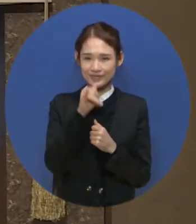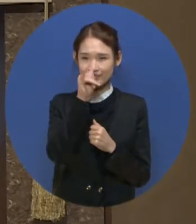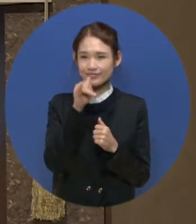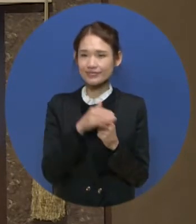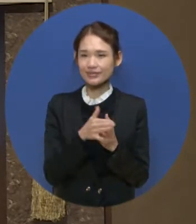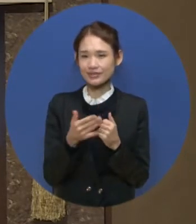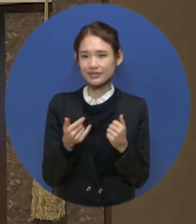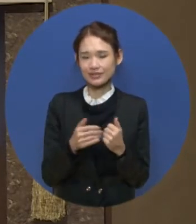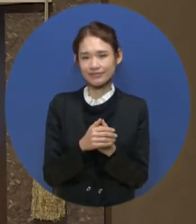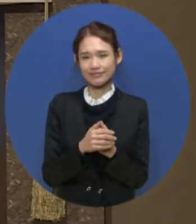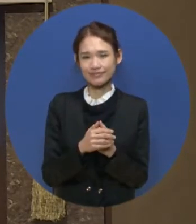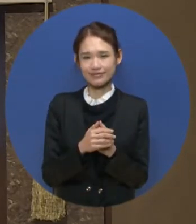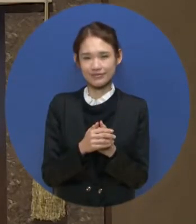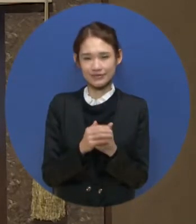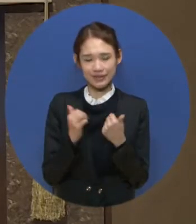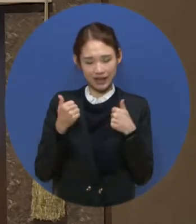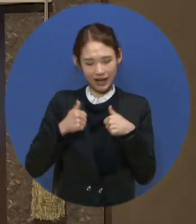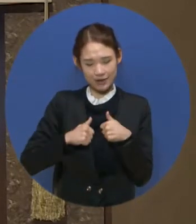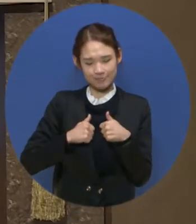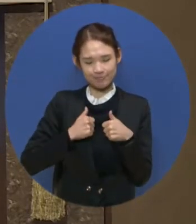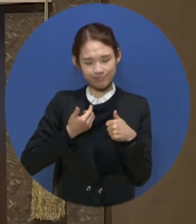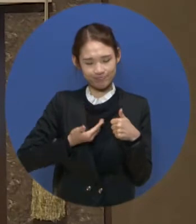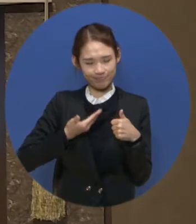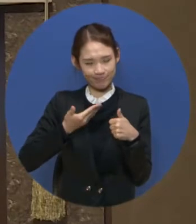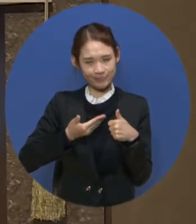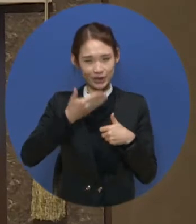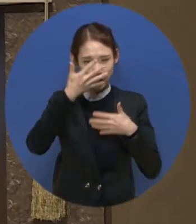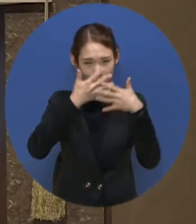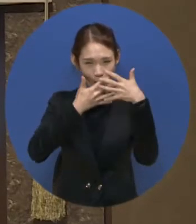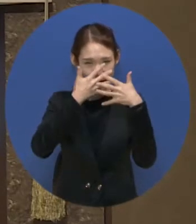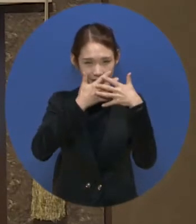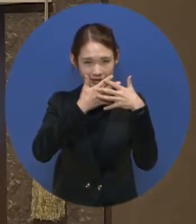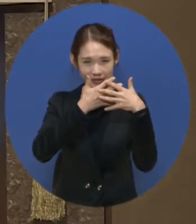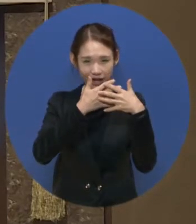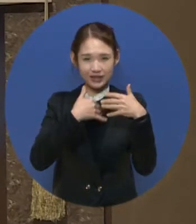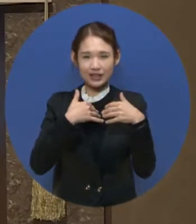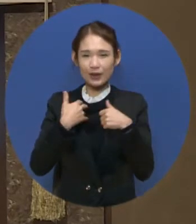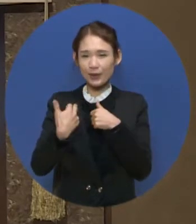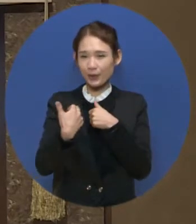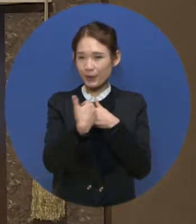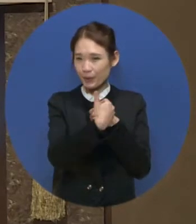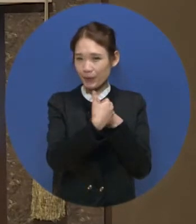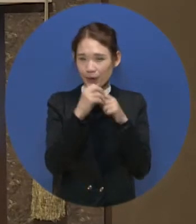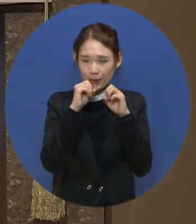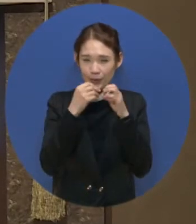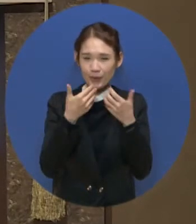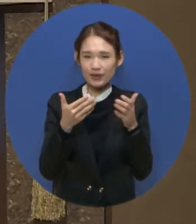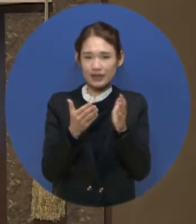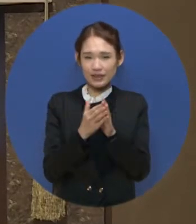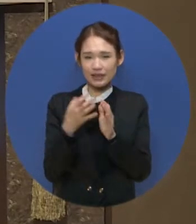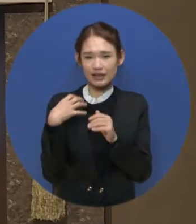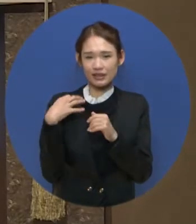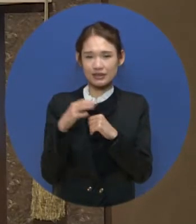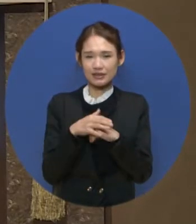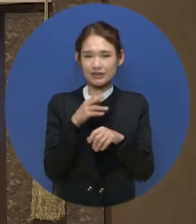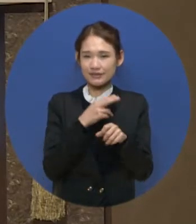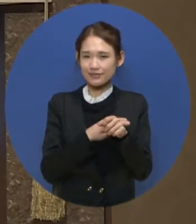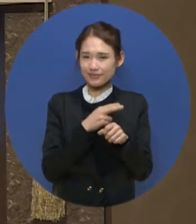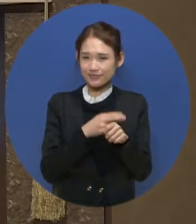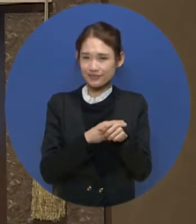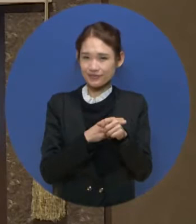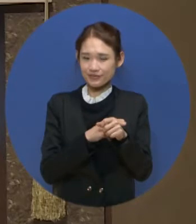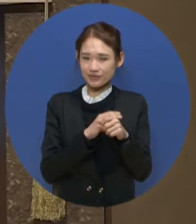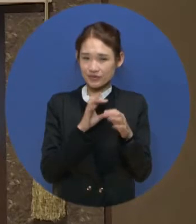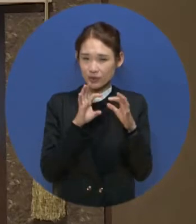계신 분들께 안부 인사도 제가 영상을 저희 아내 홍보 파트 담당하시는 선생님이 얘기를